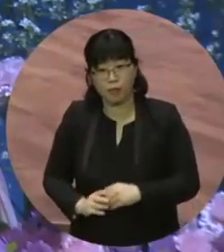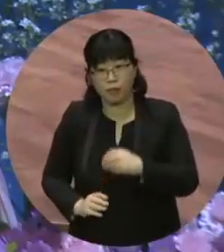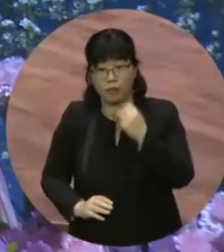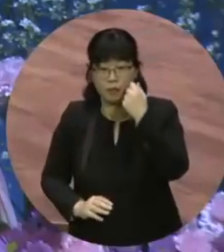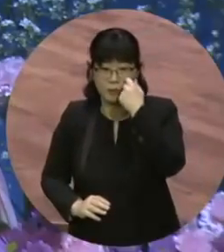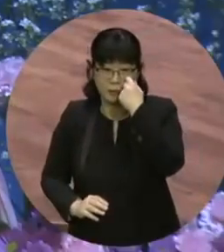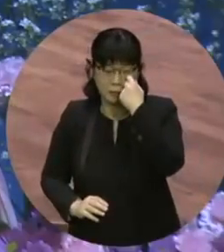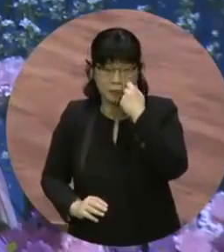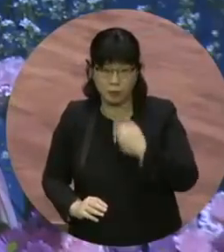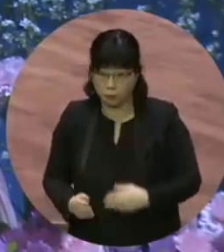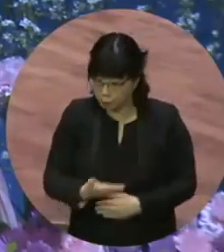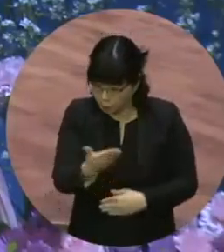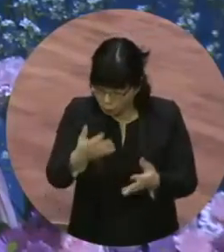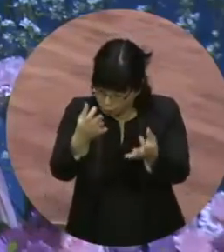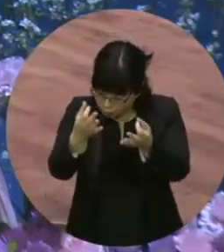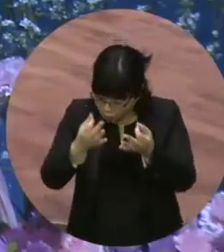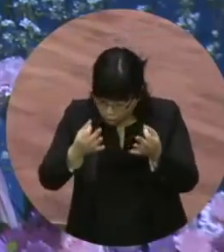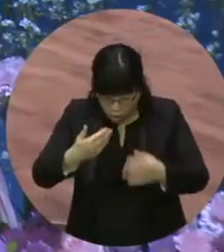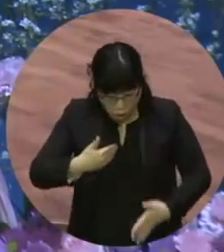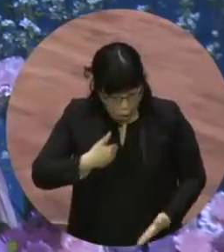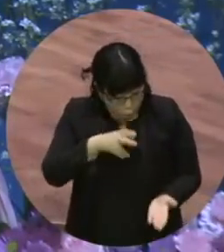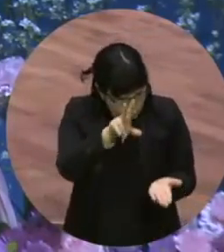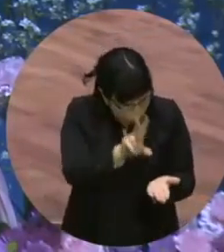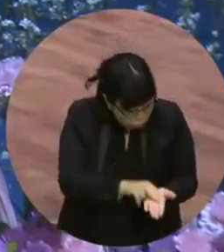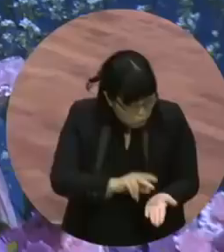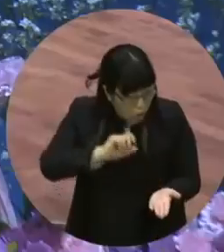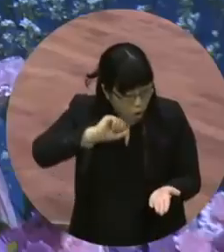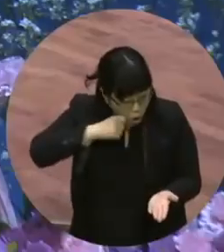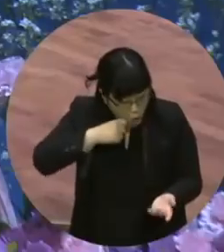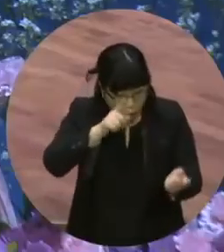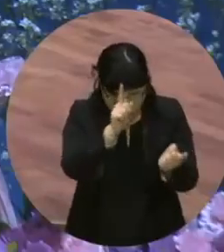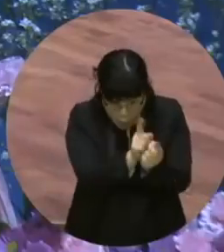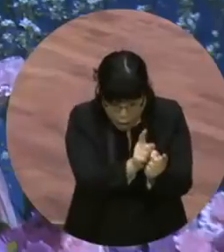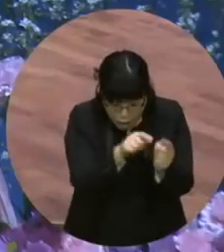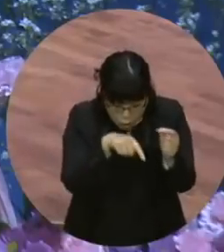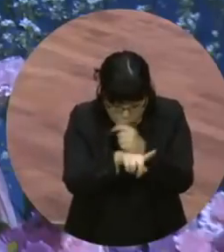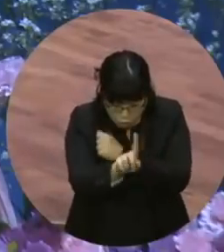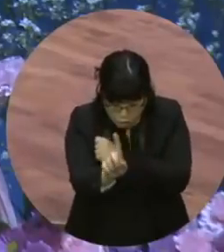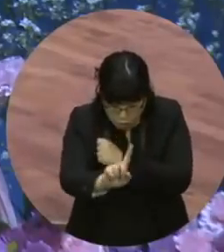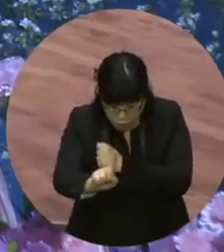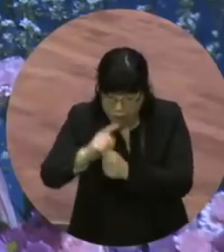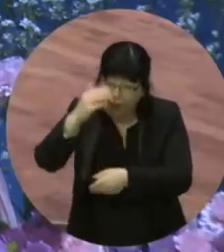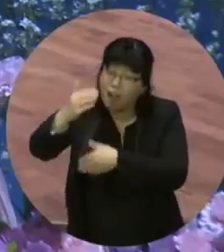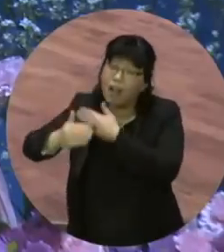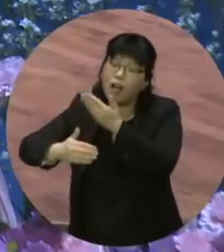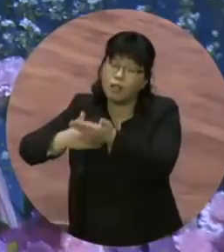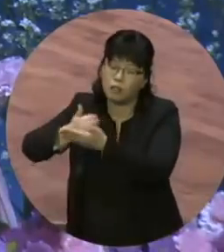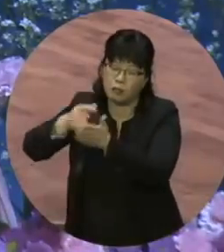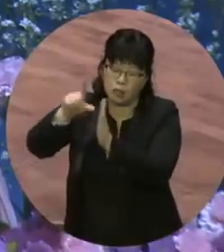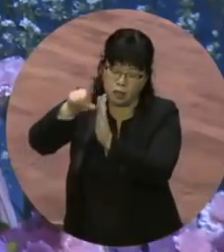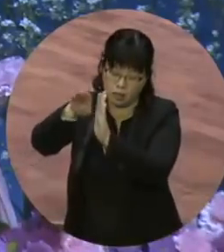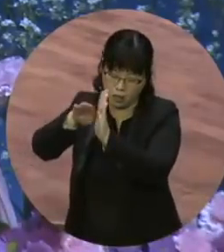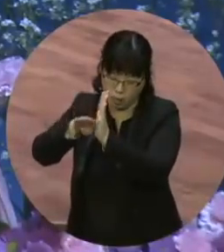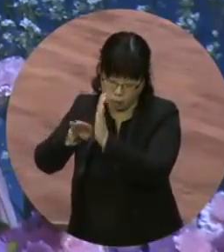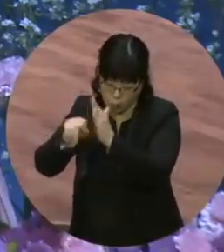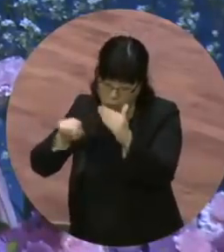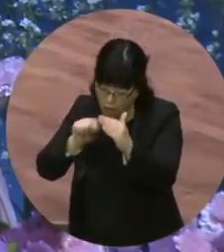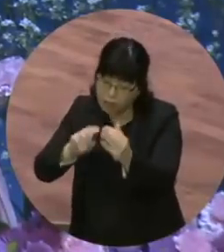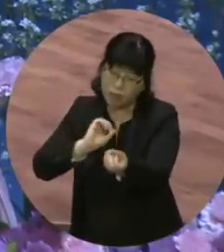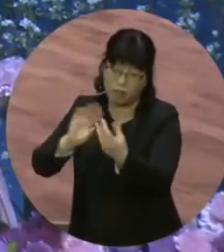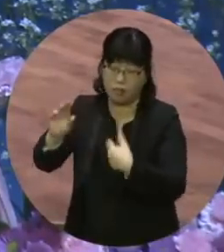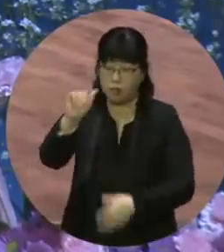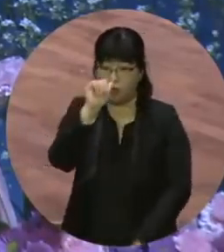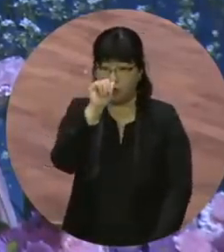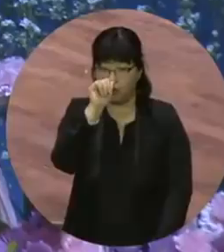위함이에요. 아멘. 한 번 구원 받으면 그 구원은 절대 변하지 않습니다. 그런데